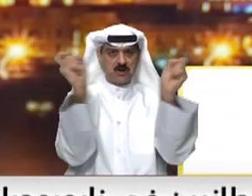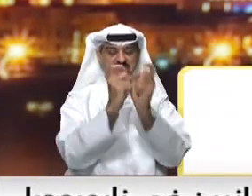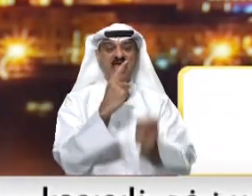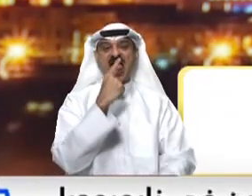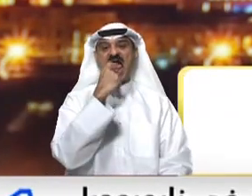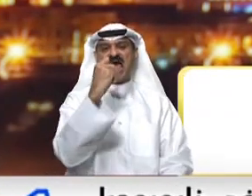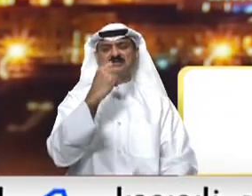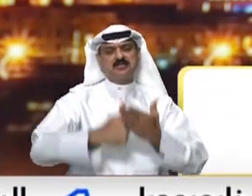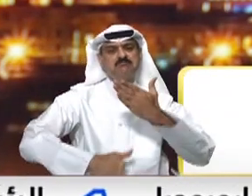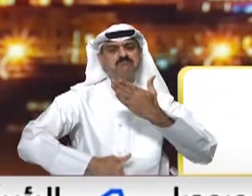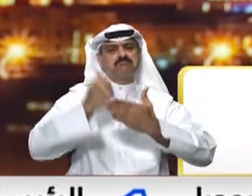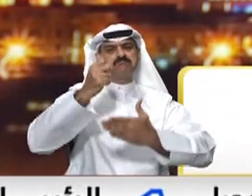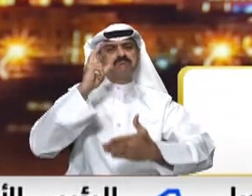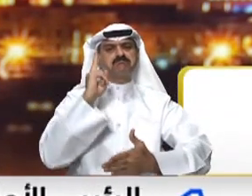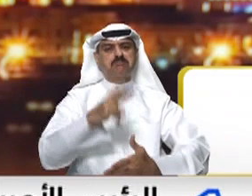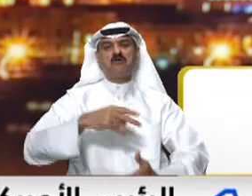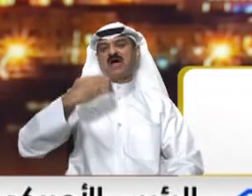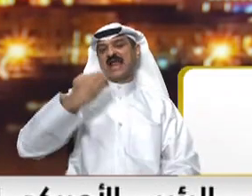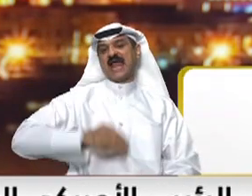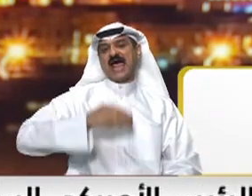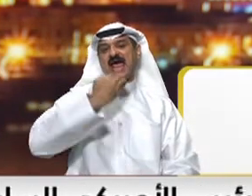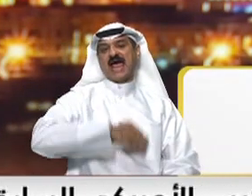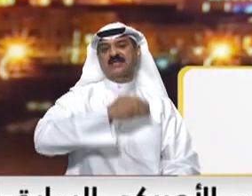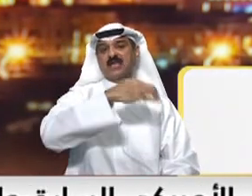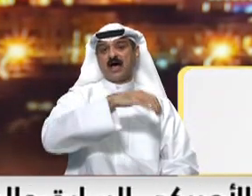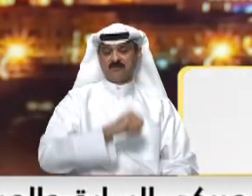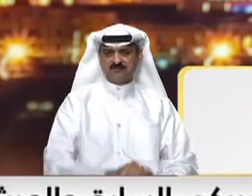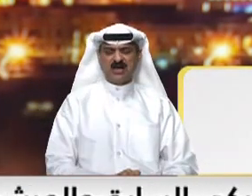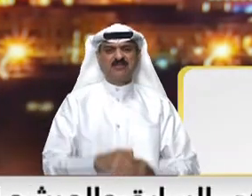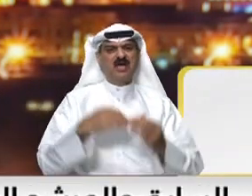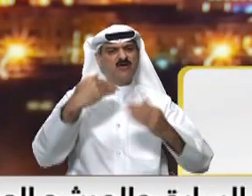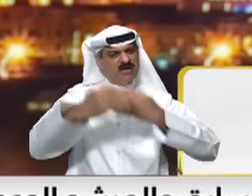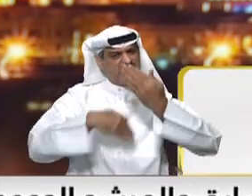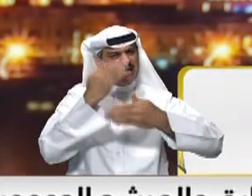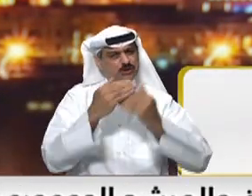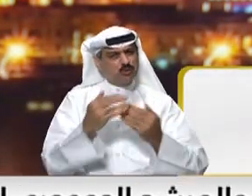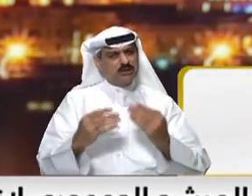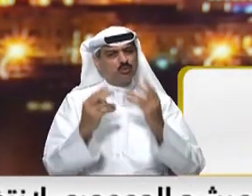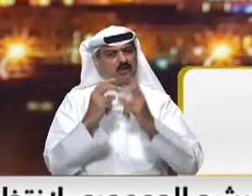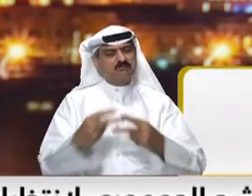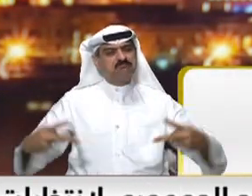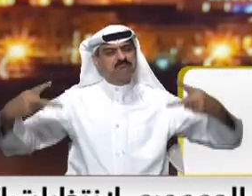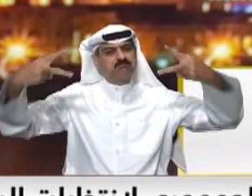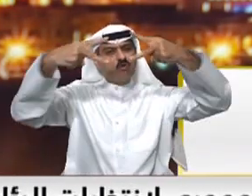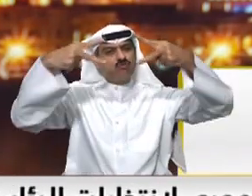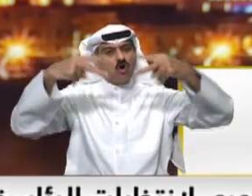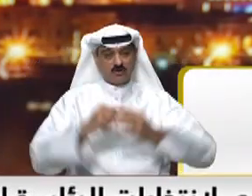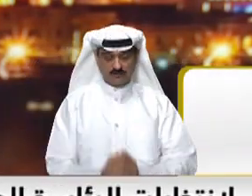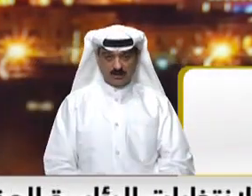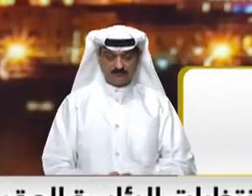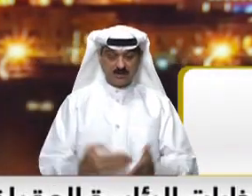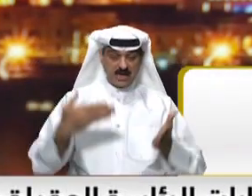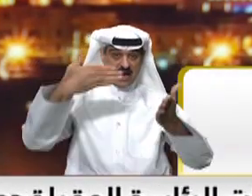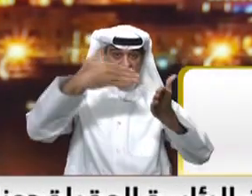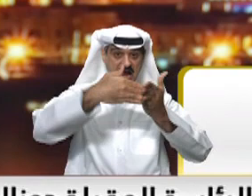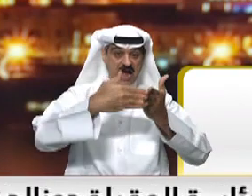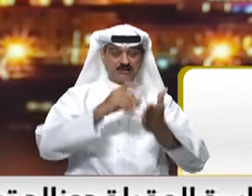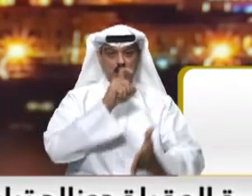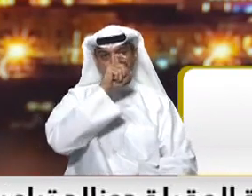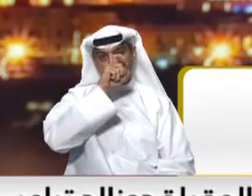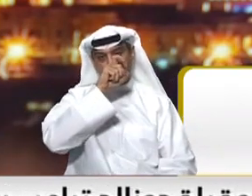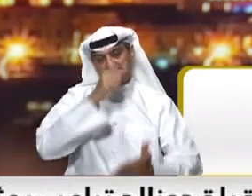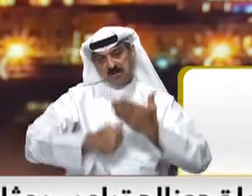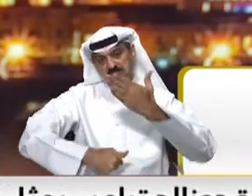القادسية الانتصار على حساب خطان والاقتراب نحو فرق الصدارة. أما في آخر المواجهات تجاوز برقان